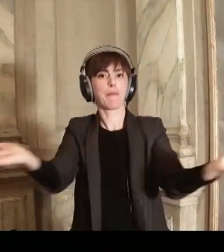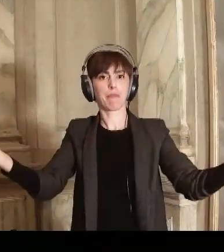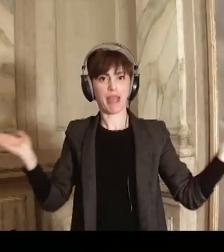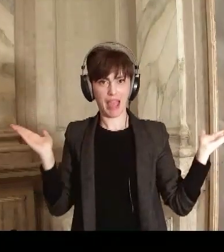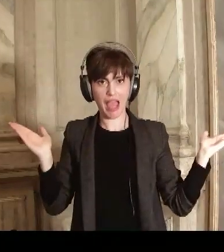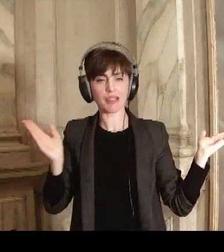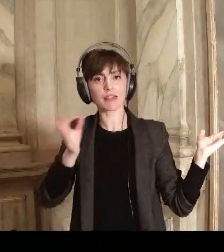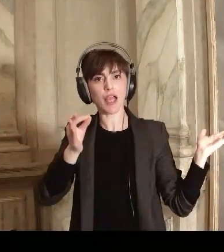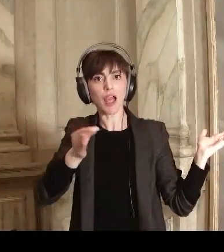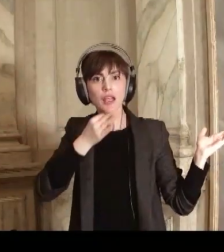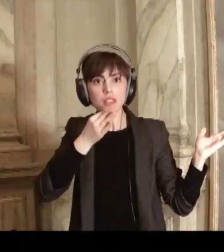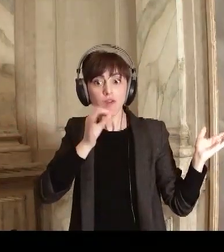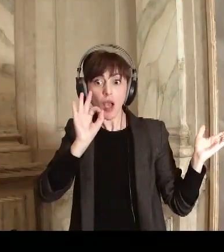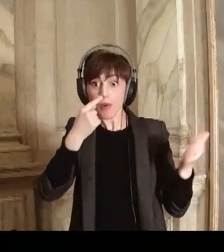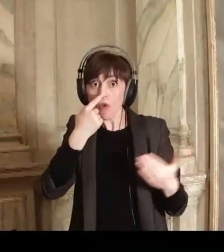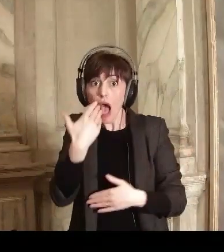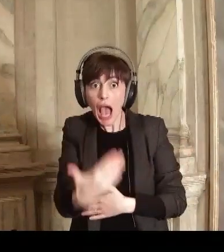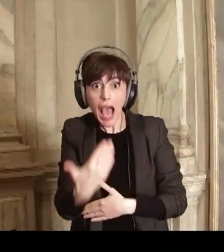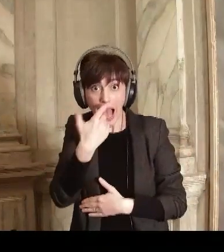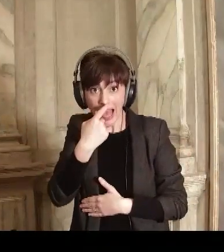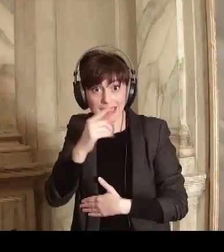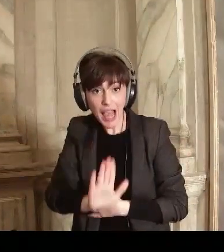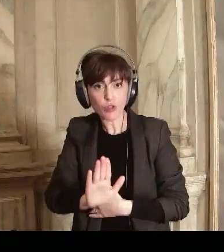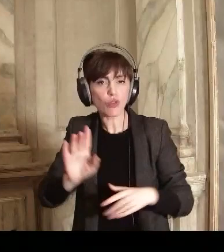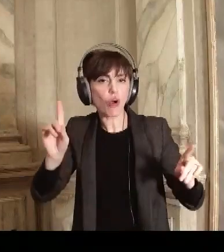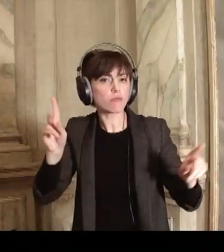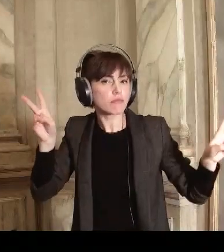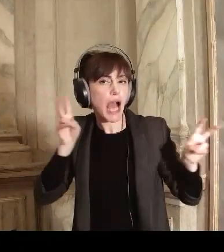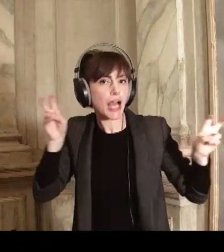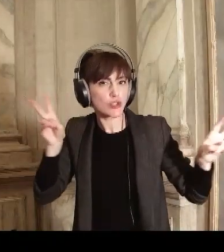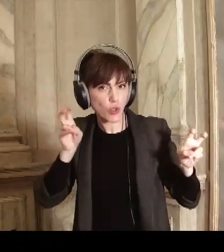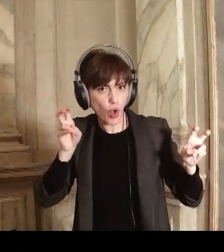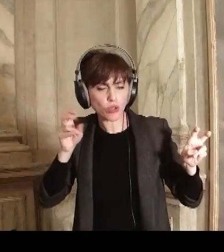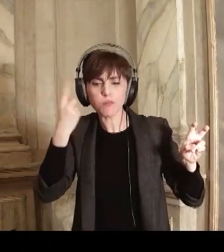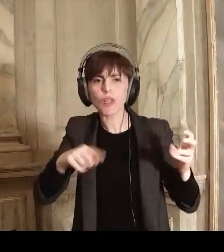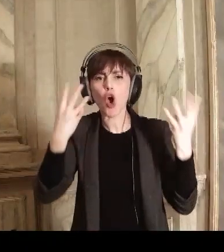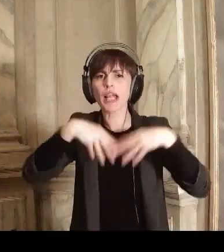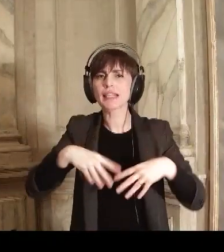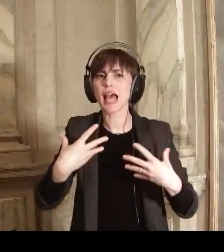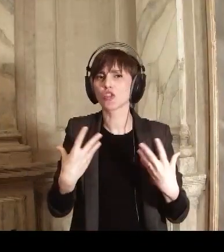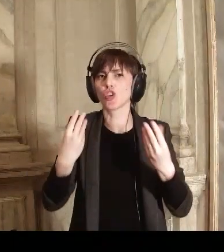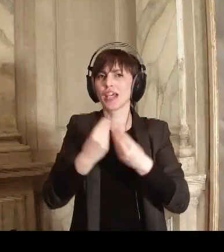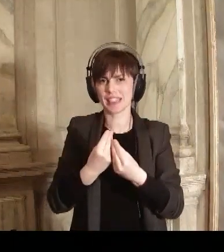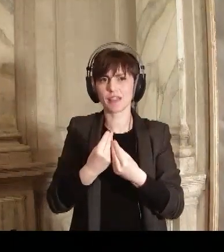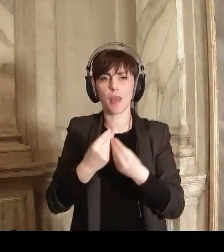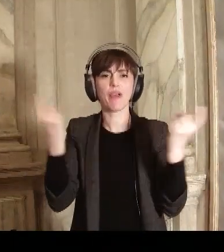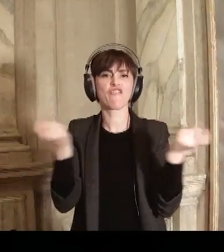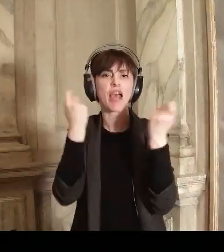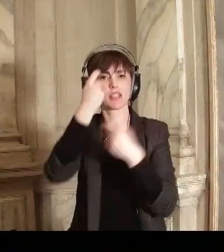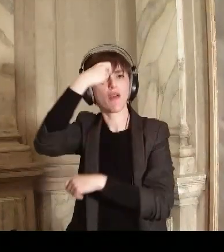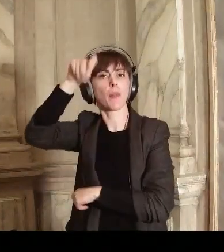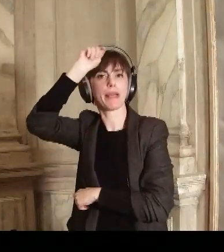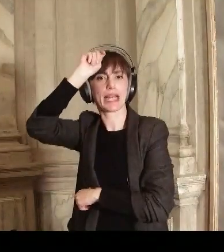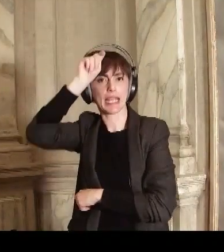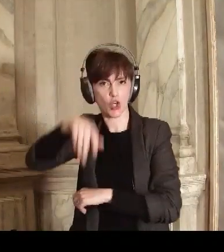dell'ascolto che è stata organizzata insieme al Festival CTM di Berlino. Francesca Veronelli presenta la prima assoluta